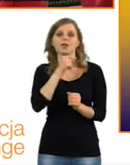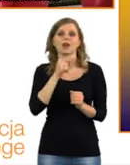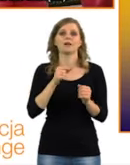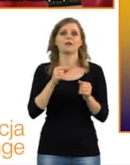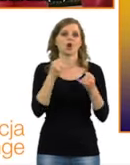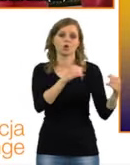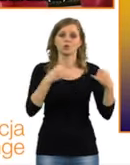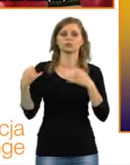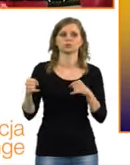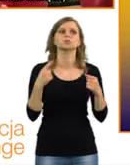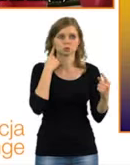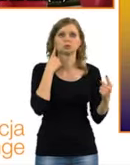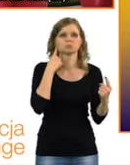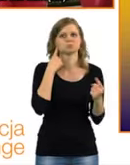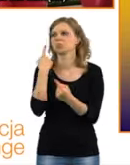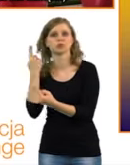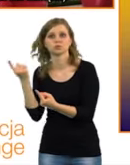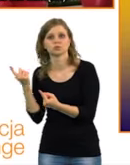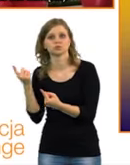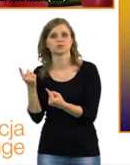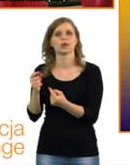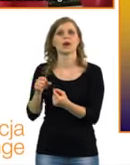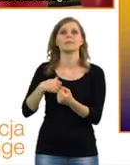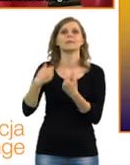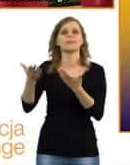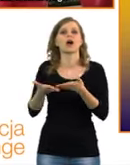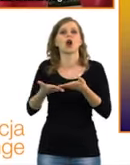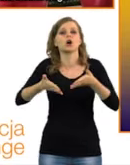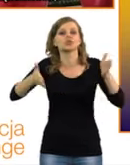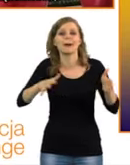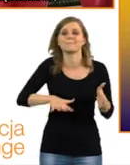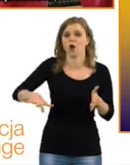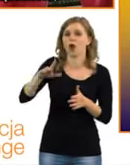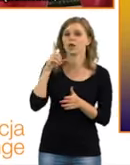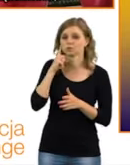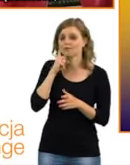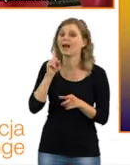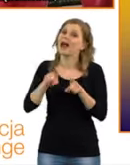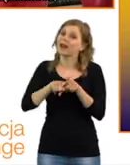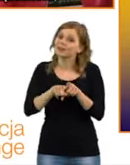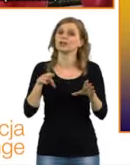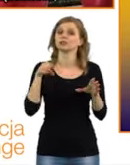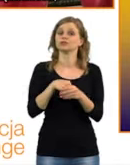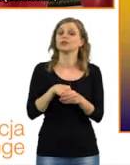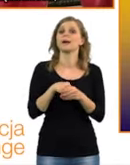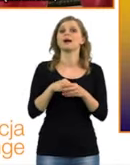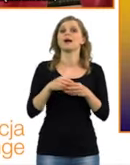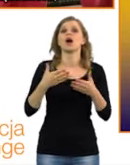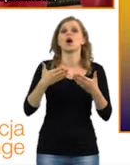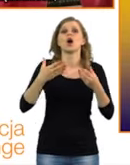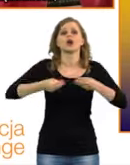zróżnicować, czy słyszy, czy nie słyszy. Rozszerzenie pola słuchowego, a co za tym idzie?